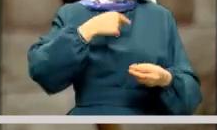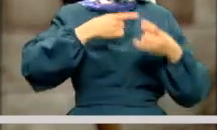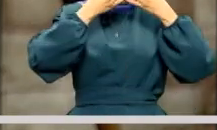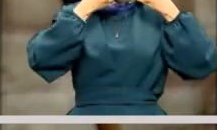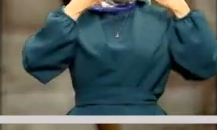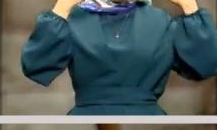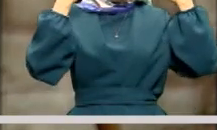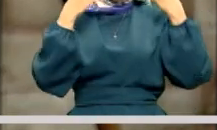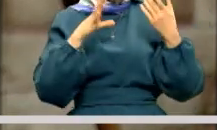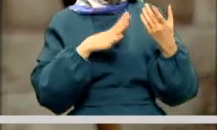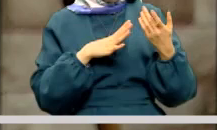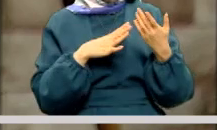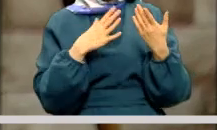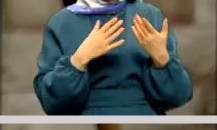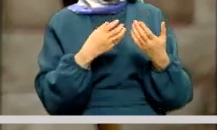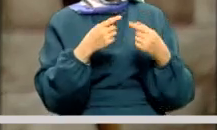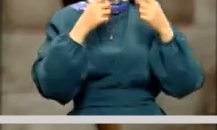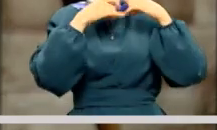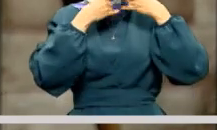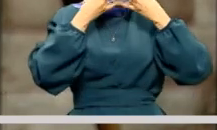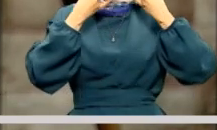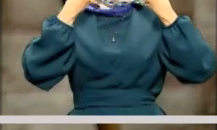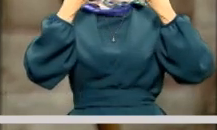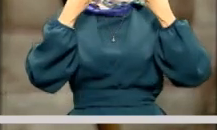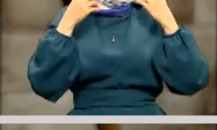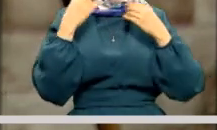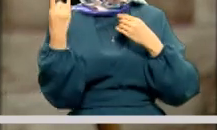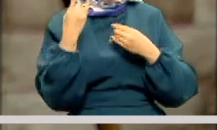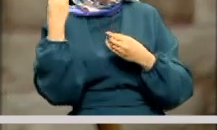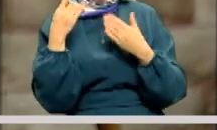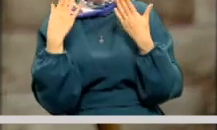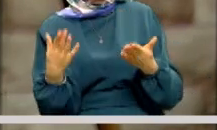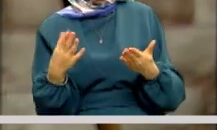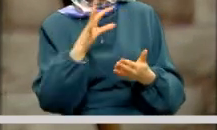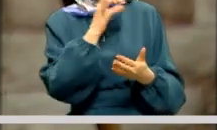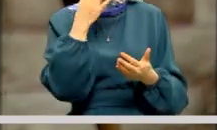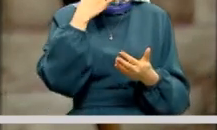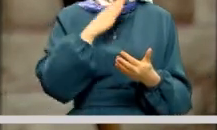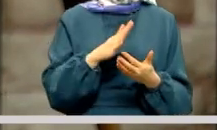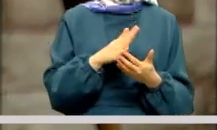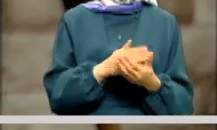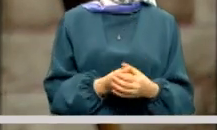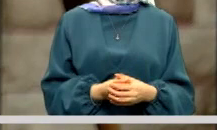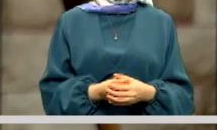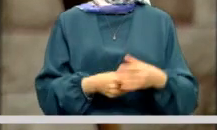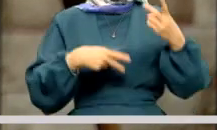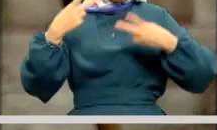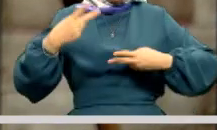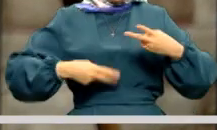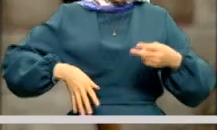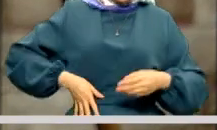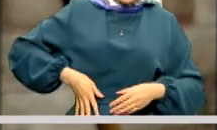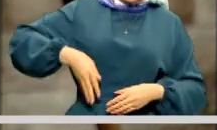Kimisi takmış çenesinin altına indirmiş geziyor işte kimse hiç takmamış Şimdi bazen cebimden çıkartıp